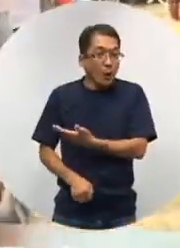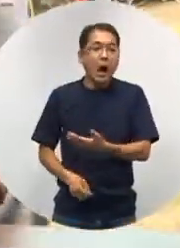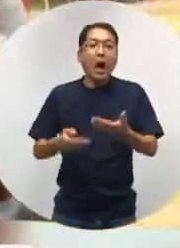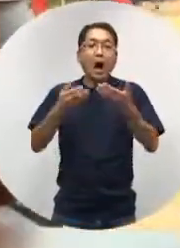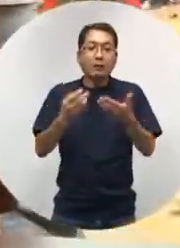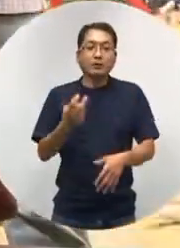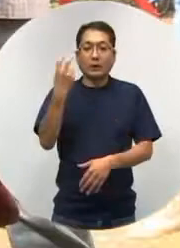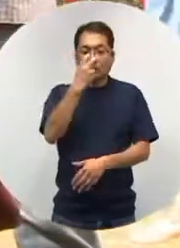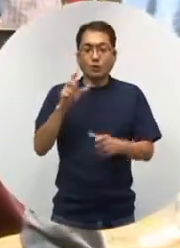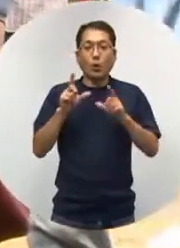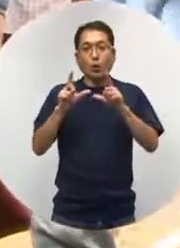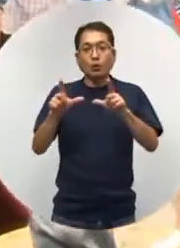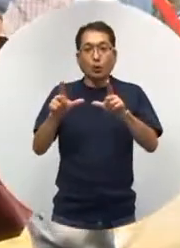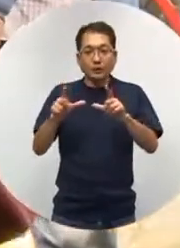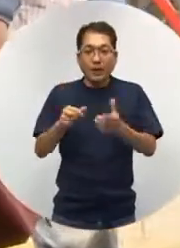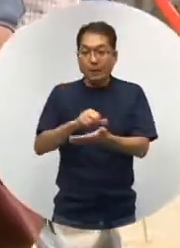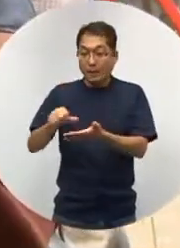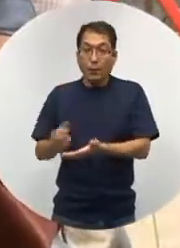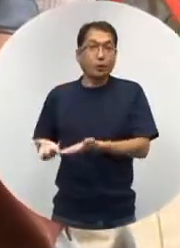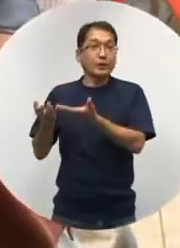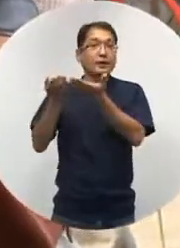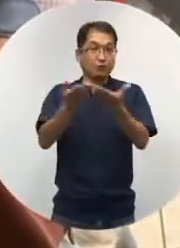行い名簿を提出します。